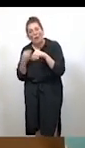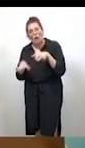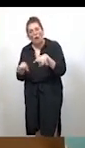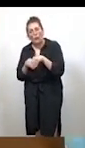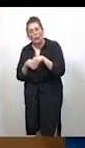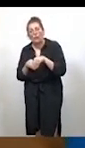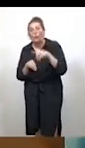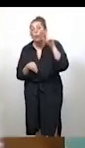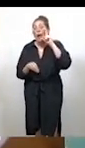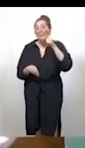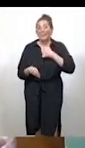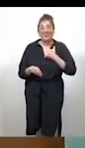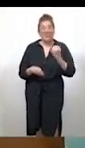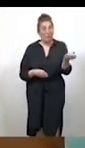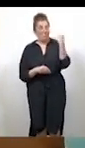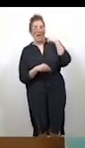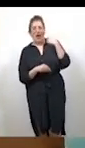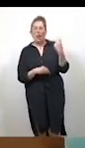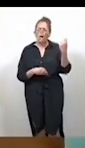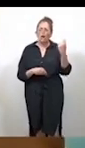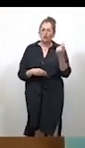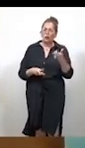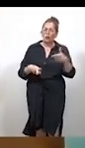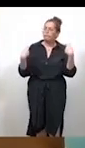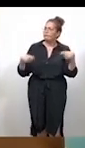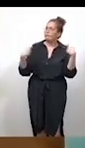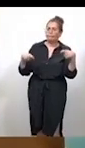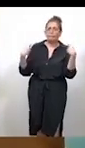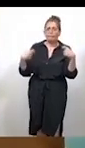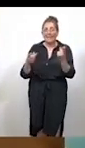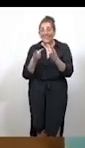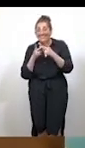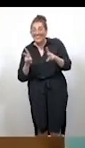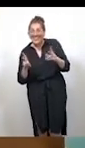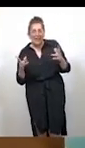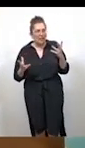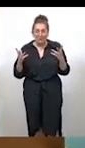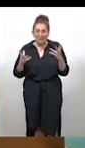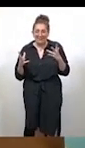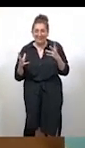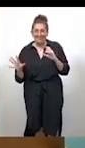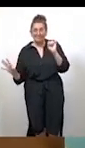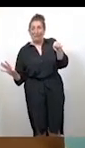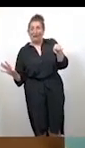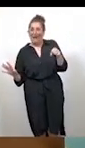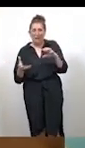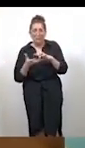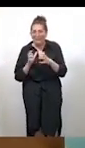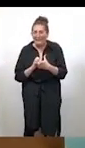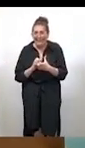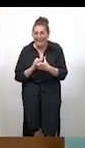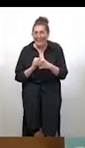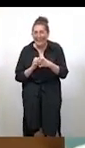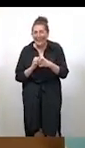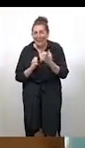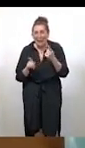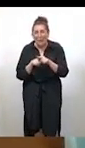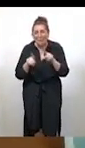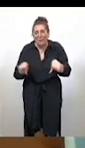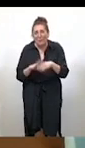colossaux face à laquelle même nous, villes, en réalité, on est finalement parfois assez petits. Et pour terminer, on